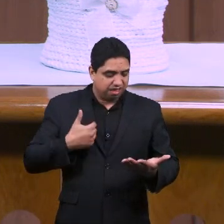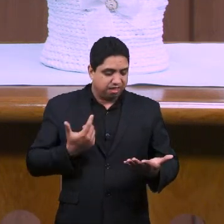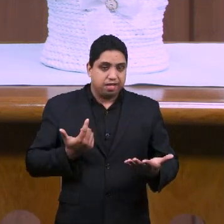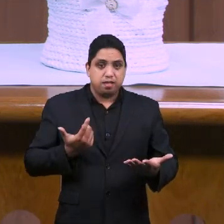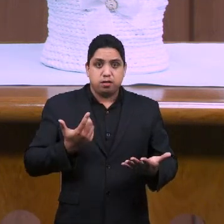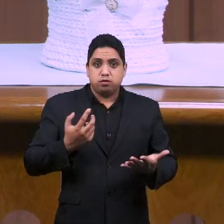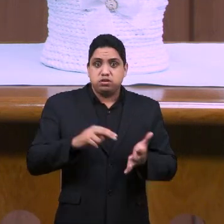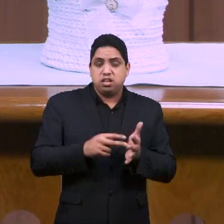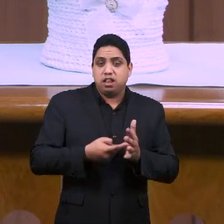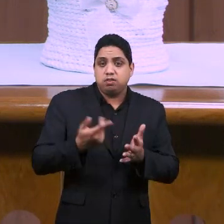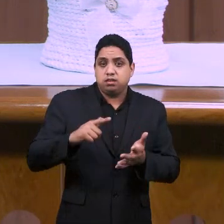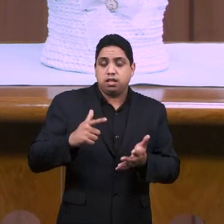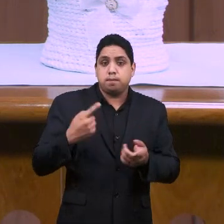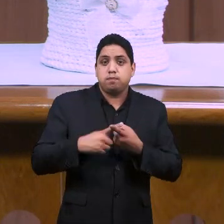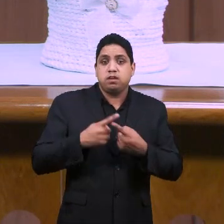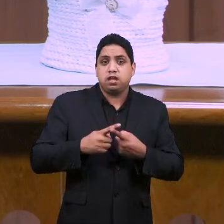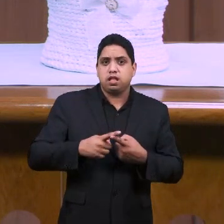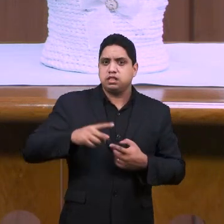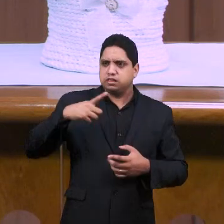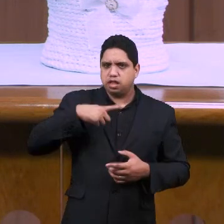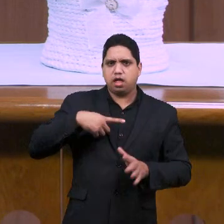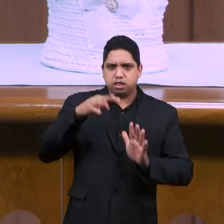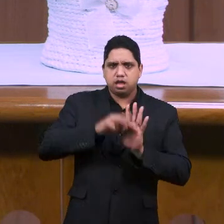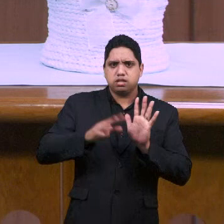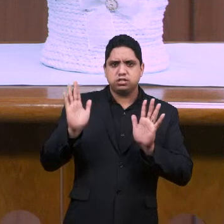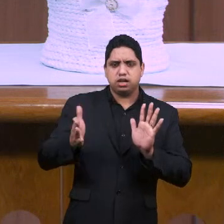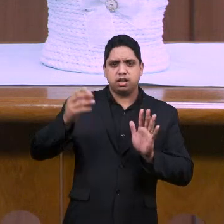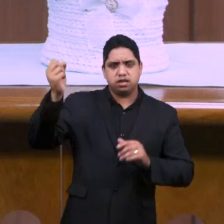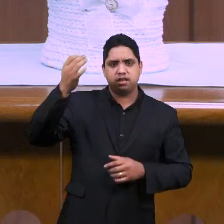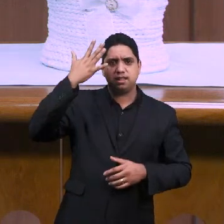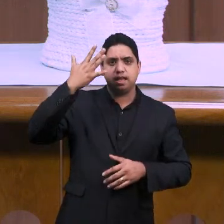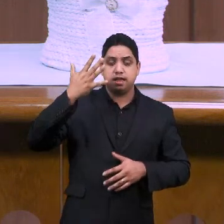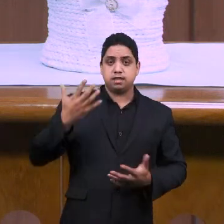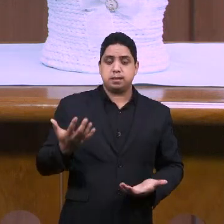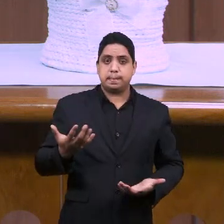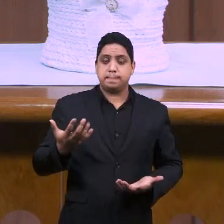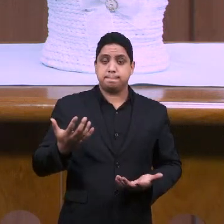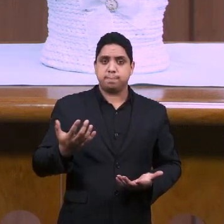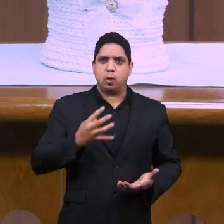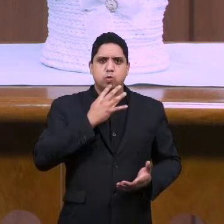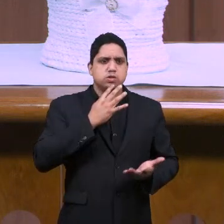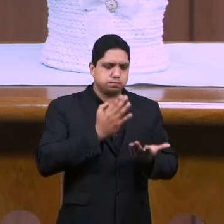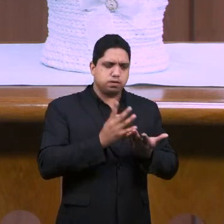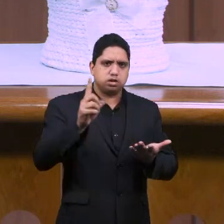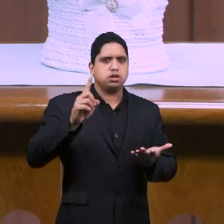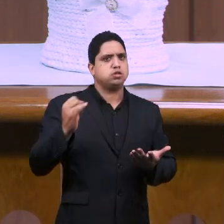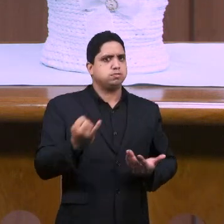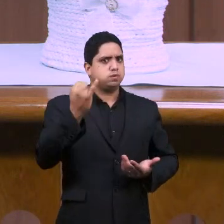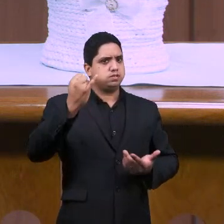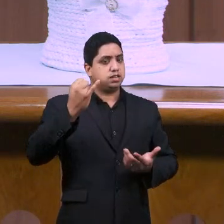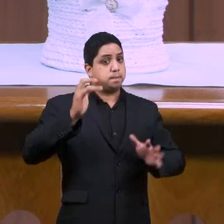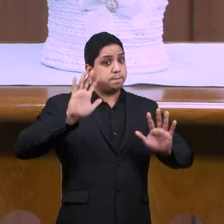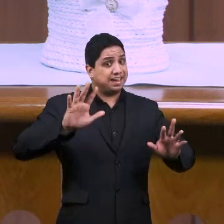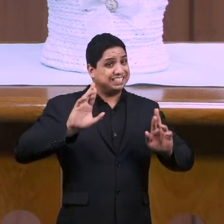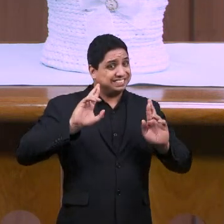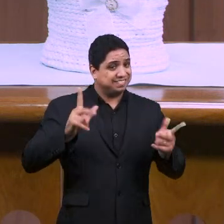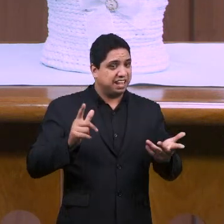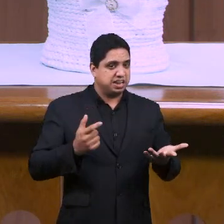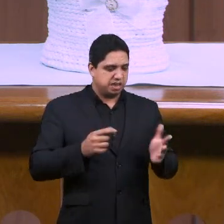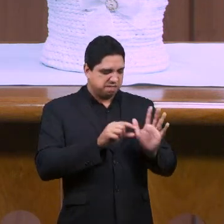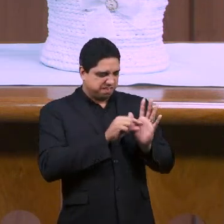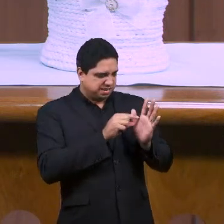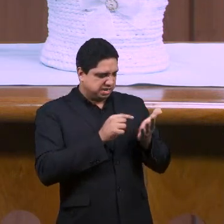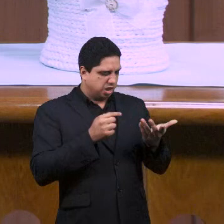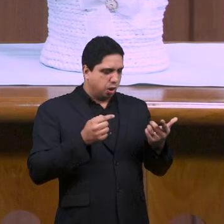je regarde les pages ici de la Bible d'un côté, de l'autre, je combine les textes. Oui, faut connaître la Bible, c'est important. Mais